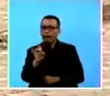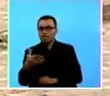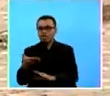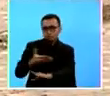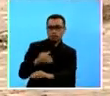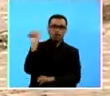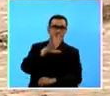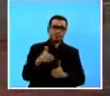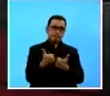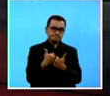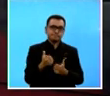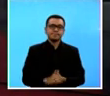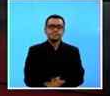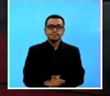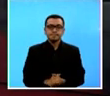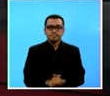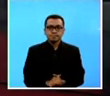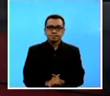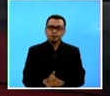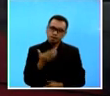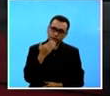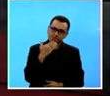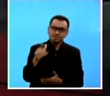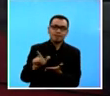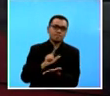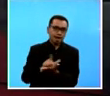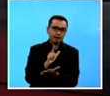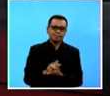Baik, terima kasih atas laporan Anda langsung dari Senayan, Jakarta.